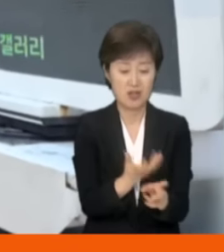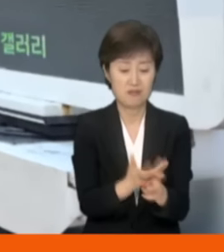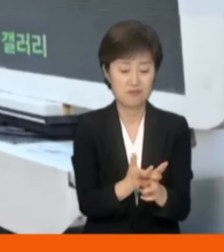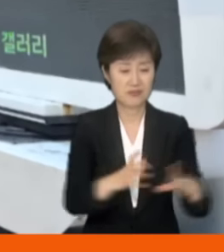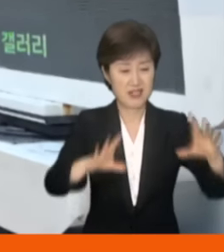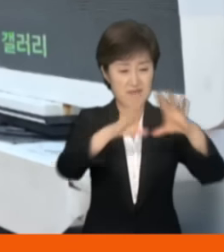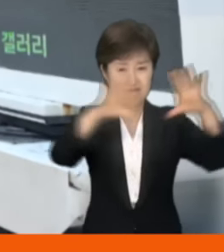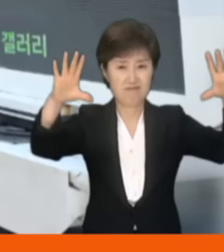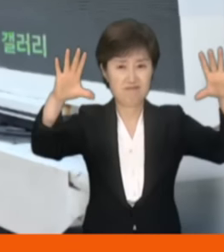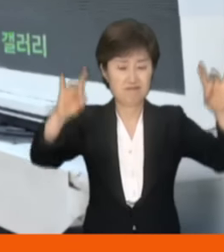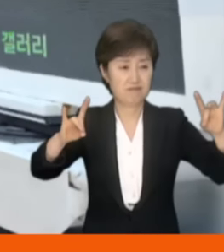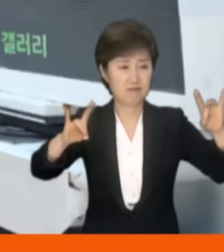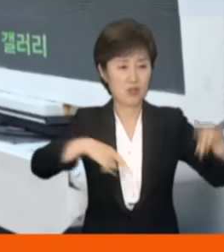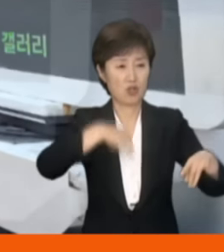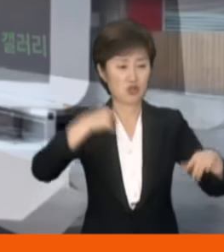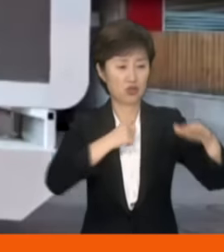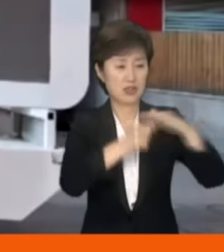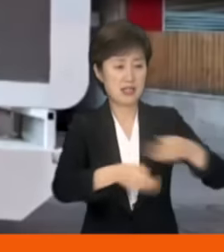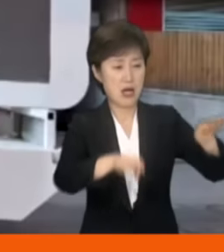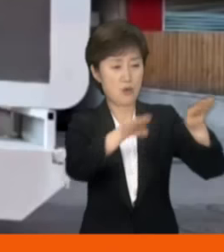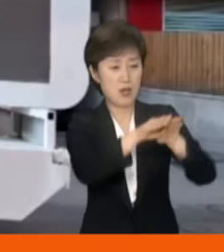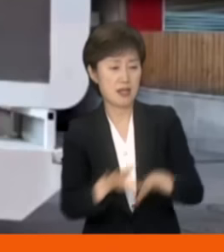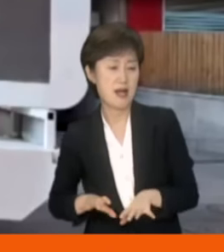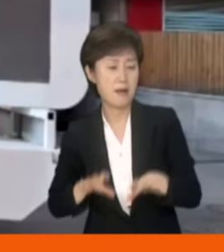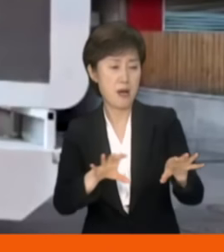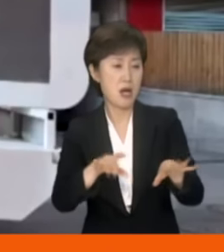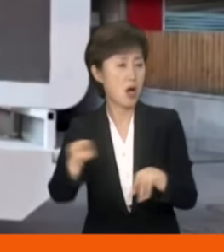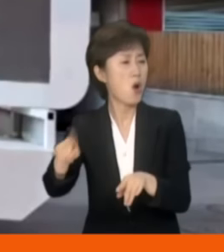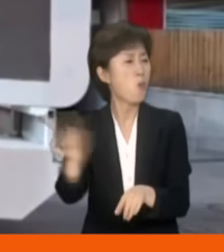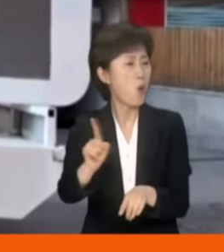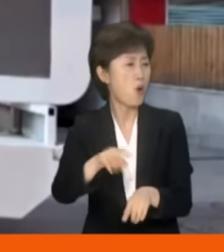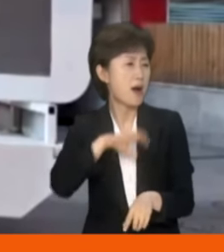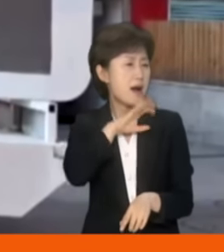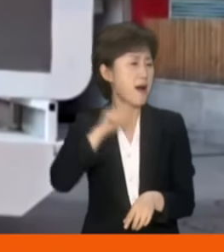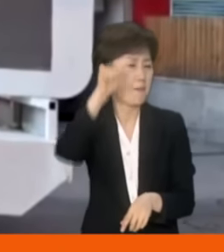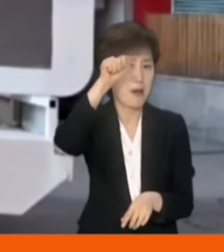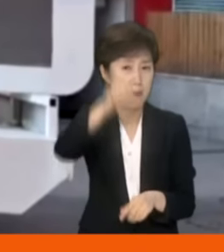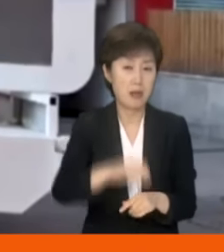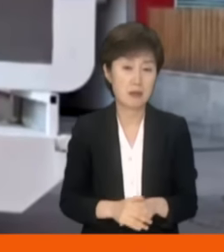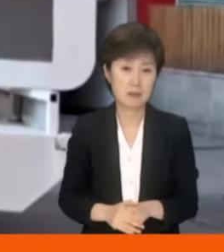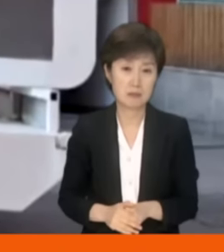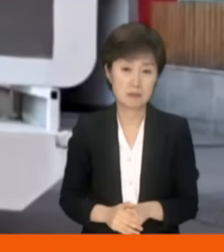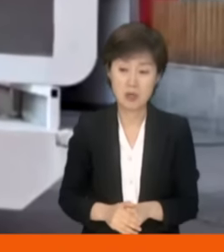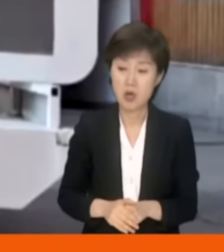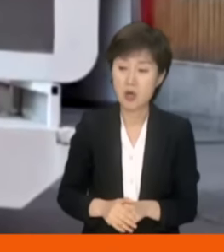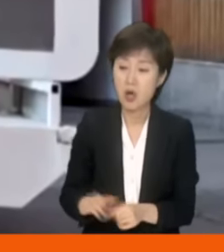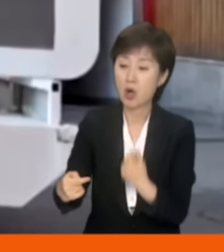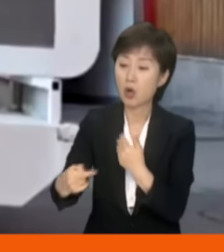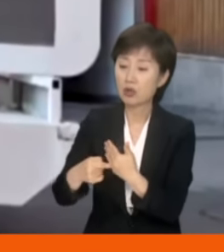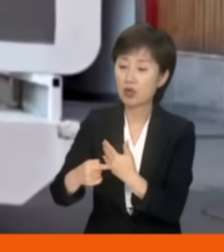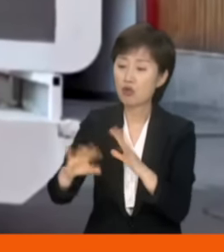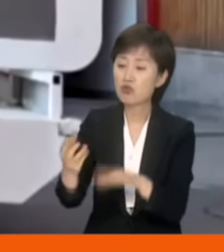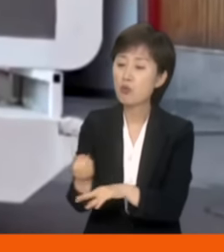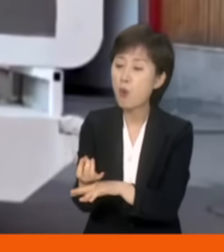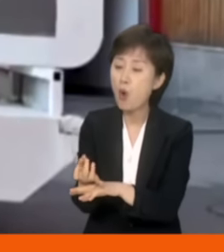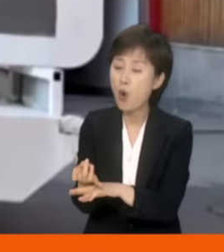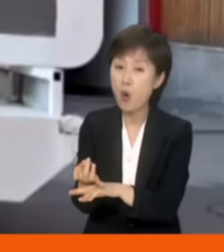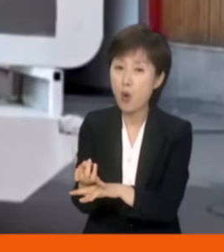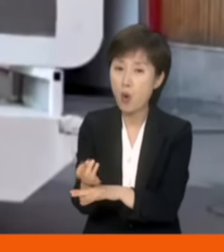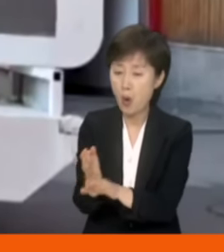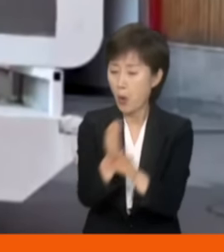전광판을 세우고 주한 중국대사관 앞에서 해명을 요구한 건데요. 이 국보라고 말해놓고 접객 의혹 사실이냐,